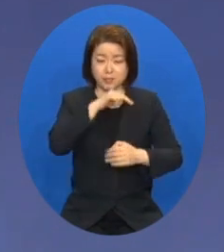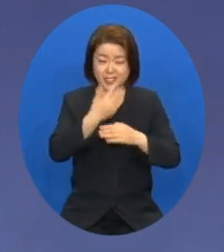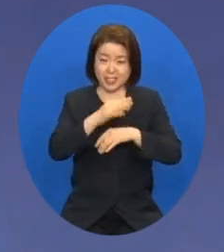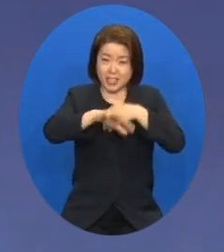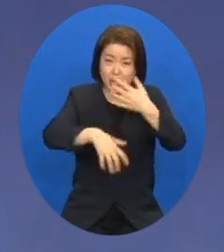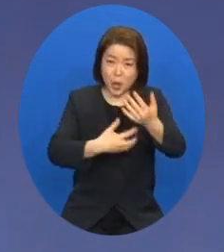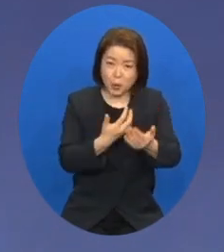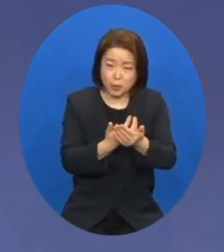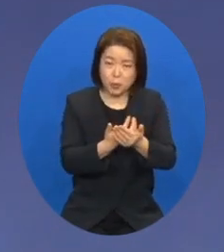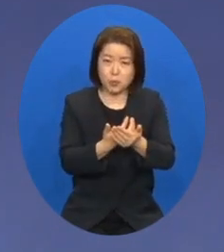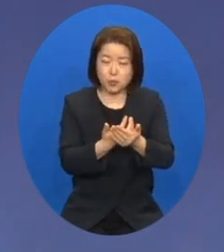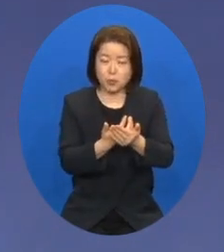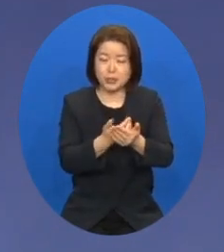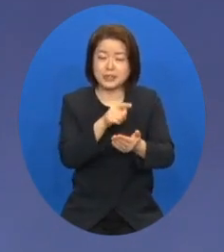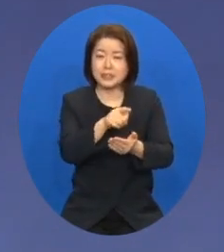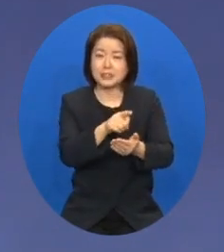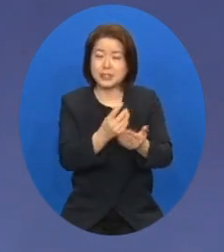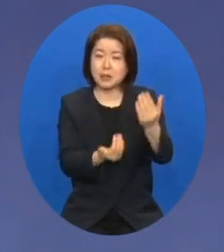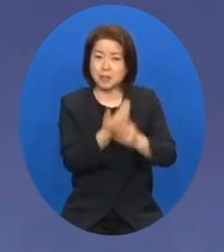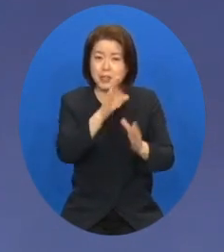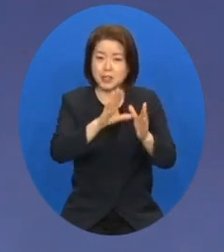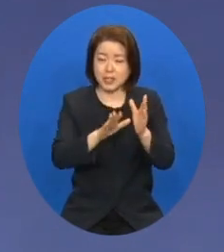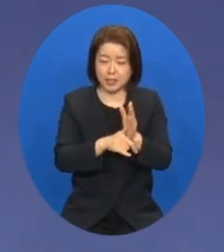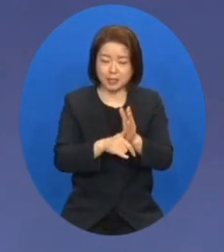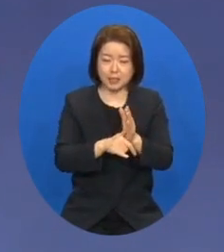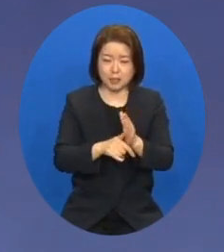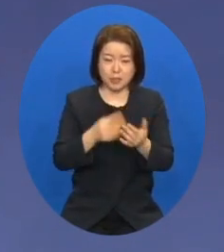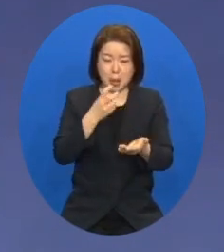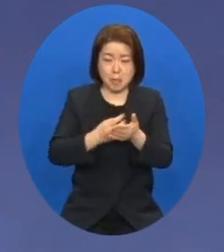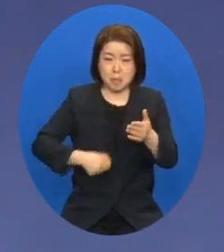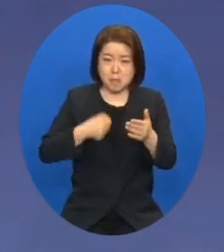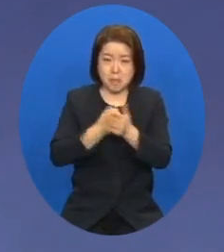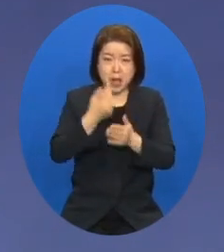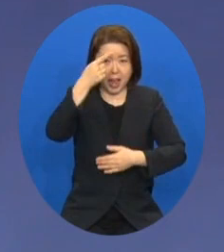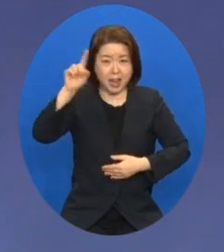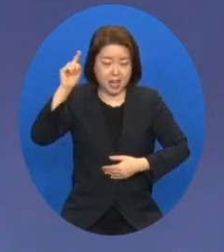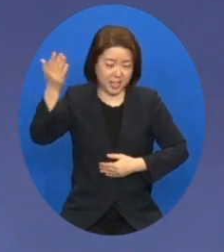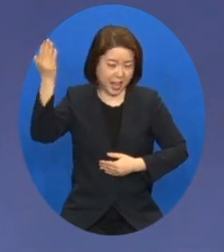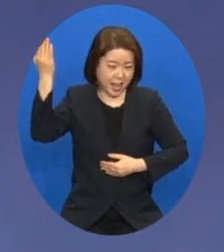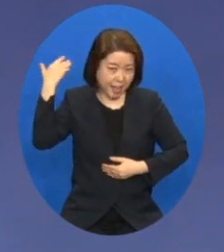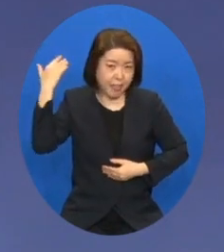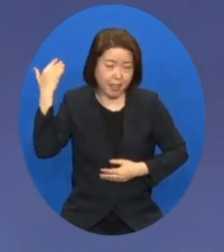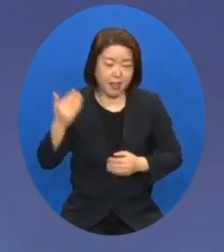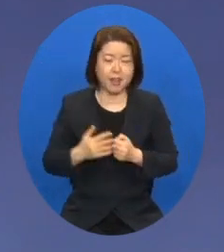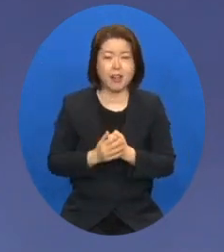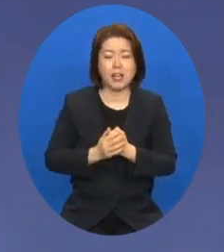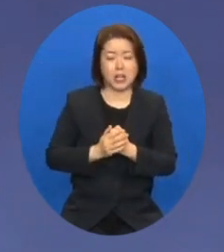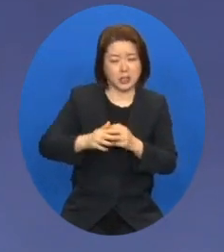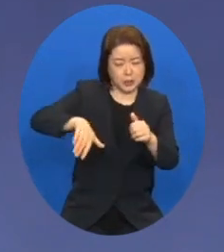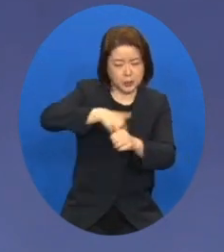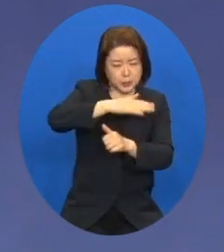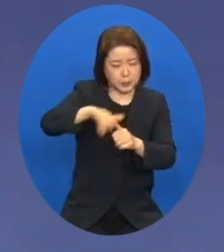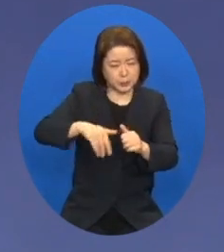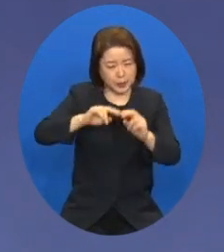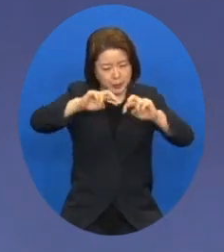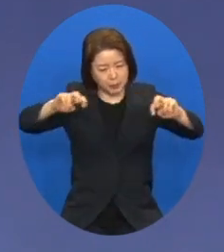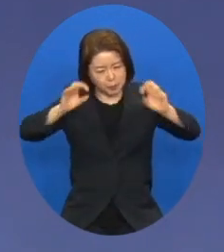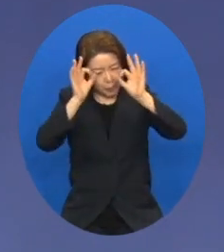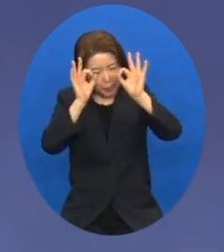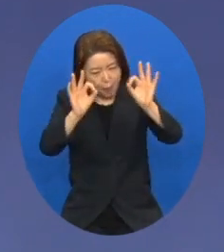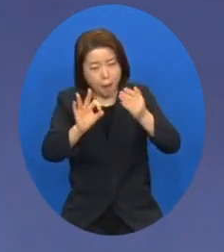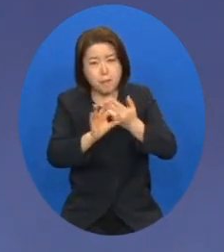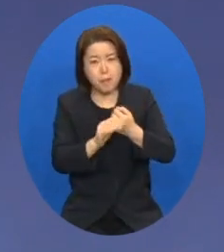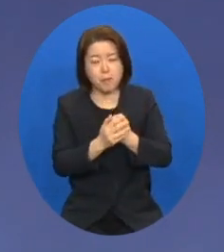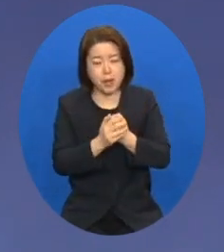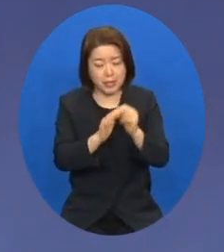혁명이 일어났던 재정 러시아 그 당시에 에 그 러시아 사정을 살펴보면 그릇